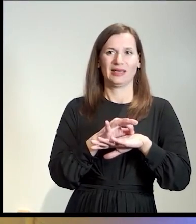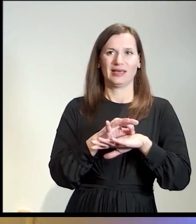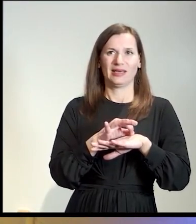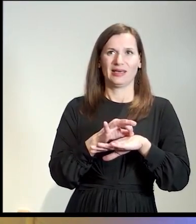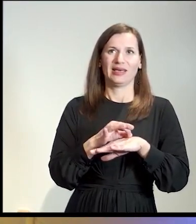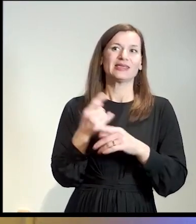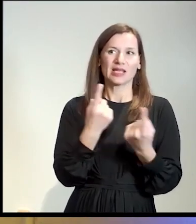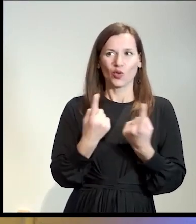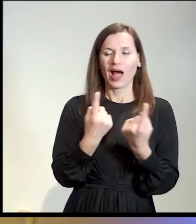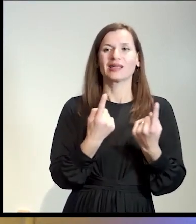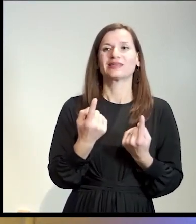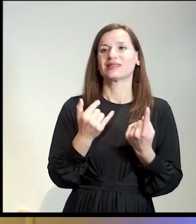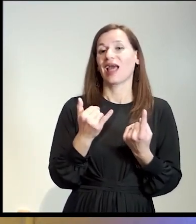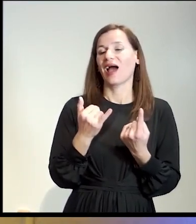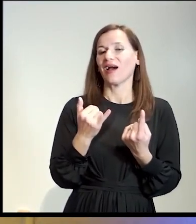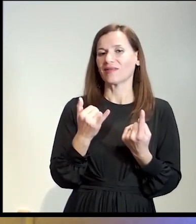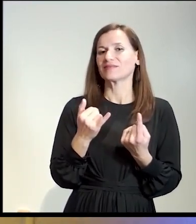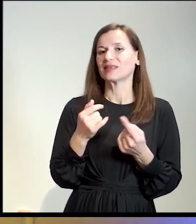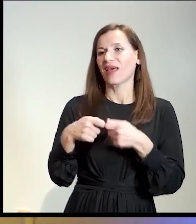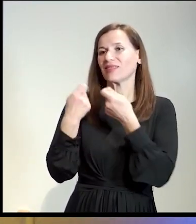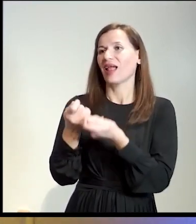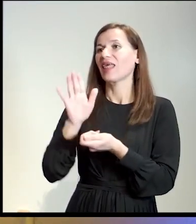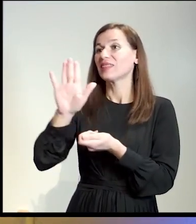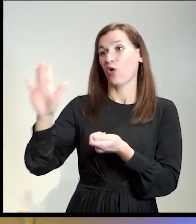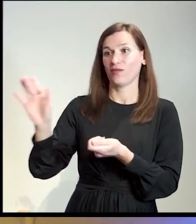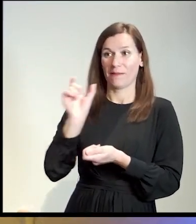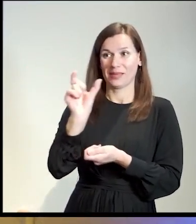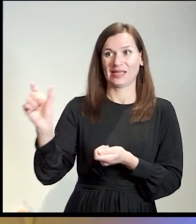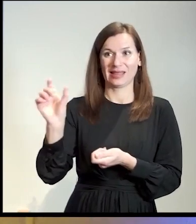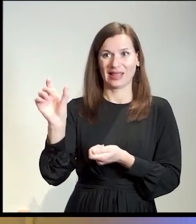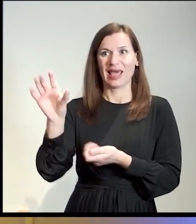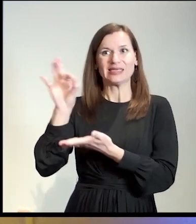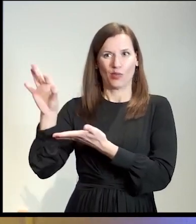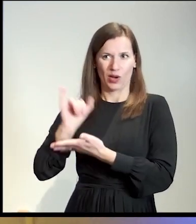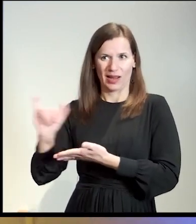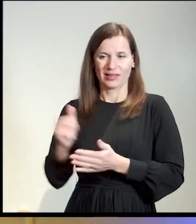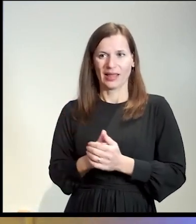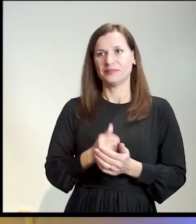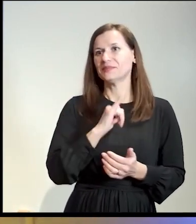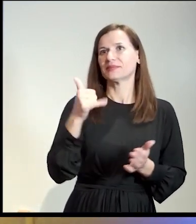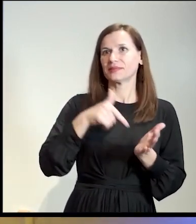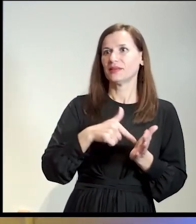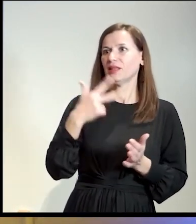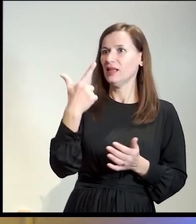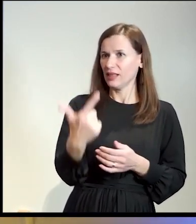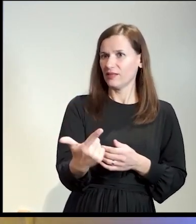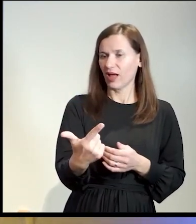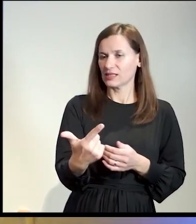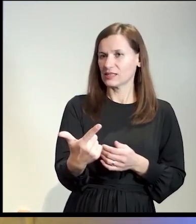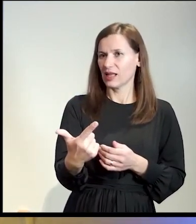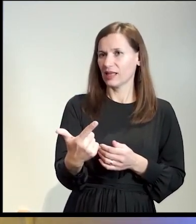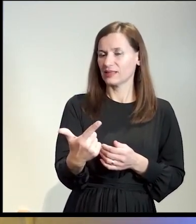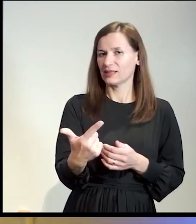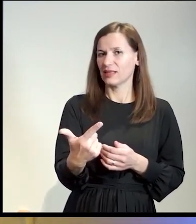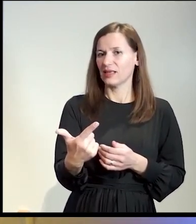potem botrovala njihovim izborom besed leta. Leto 2023 je, to smo lahko danes izdatno